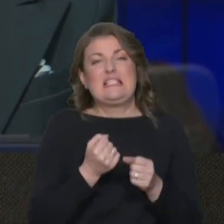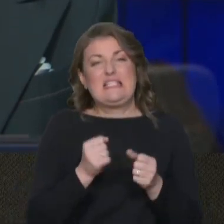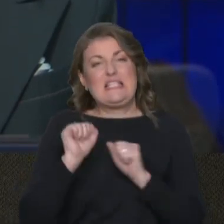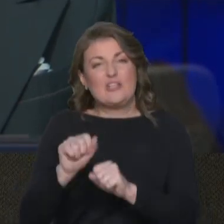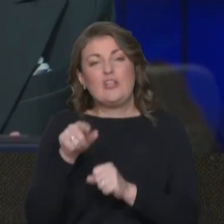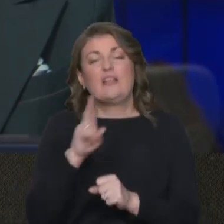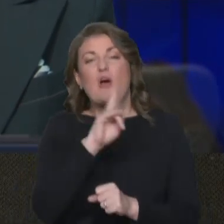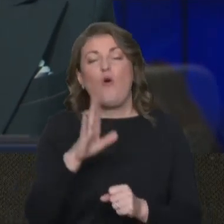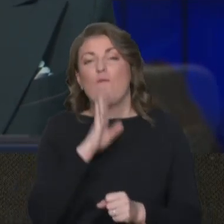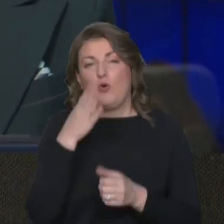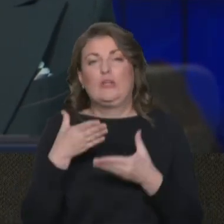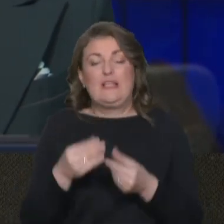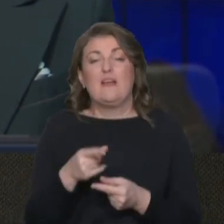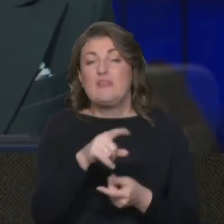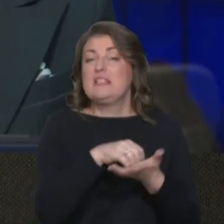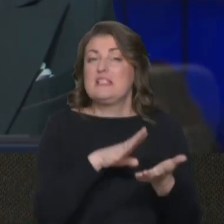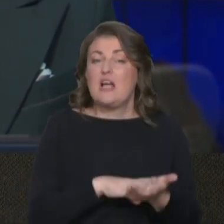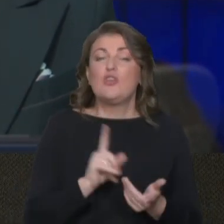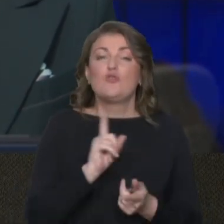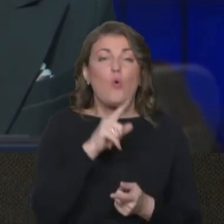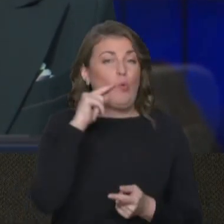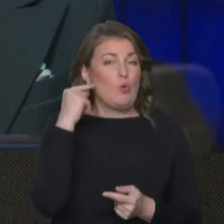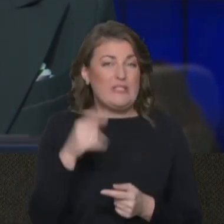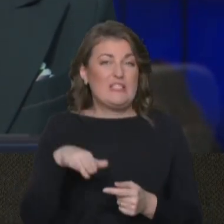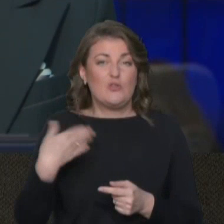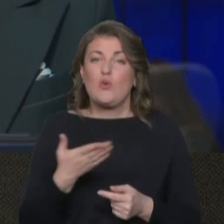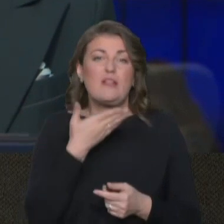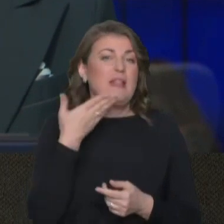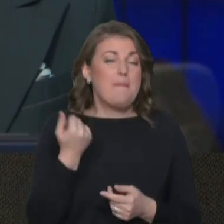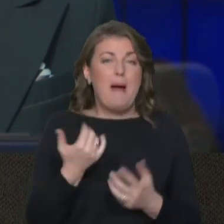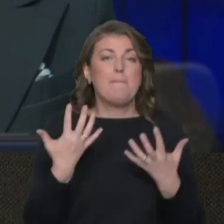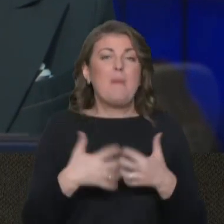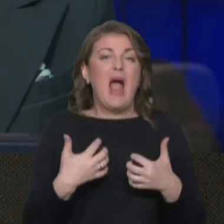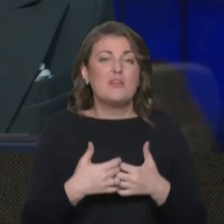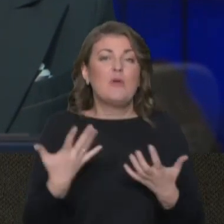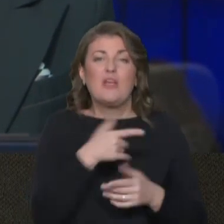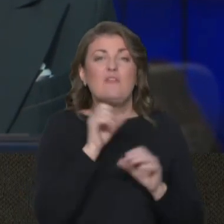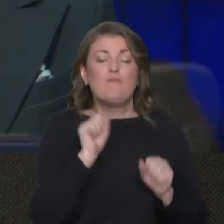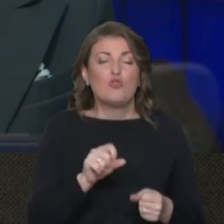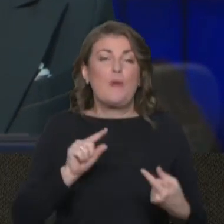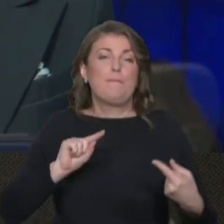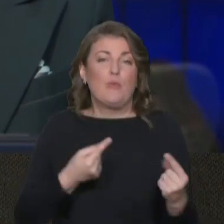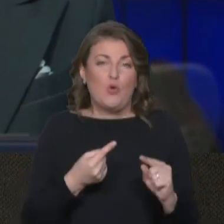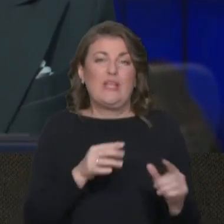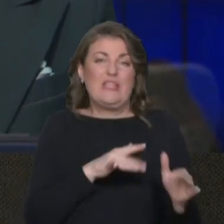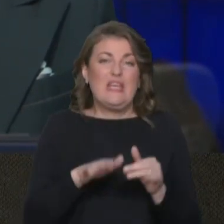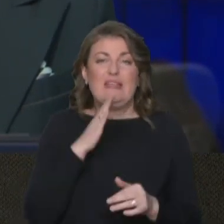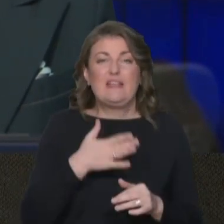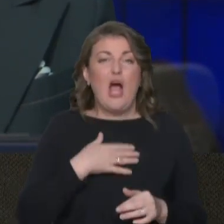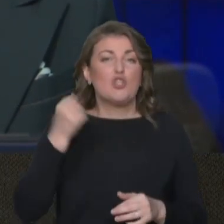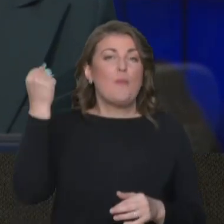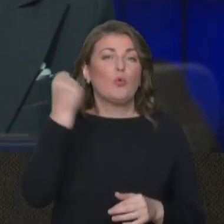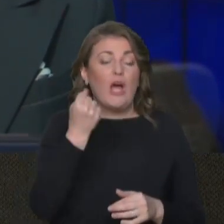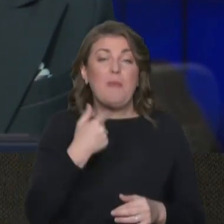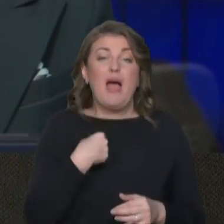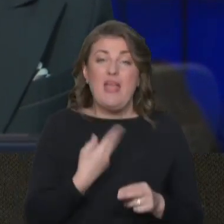тисне. Пані Наталі, ви зазначили про те, що у російської сторони немає механізму, яким він може протидіяти нашим ударам. А я